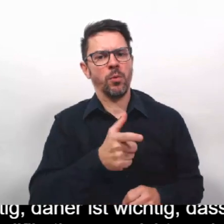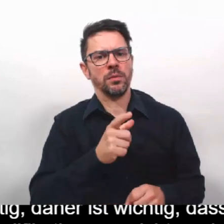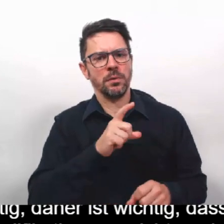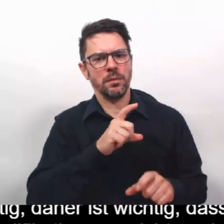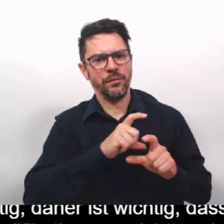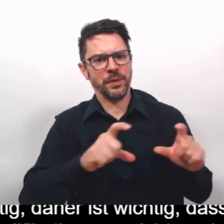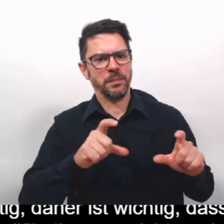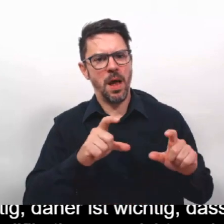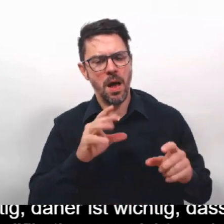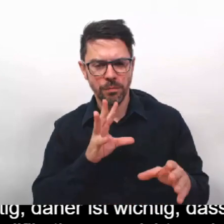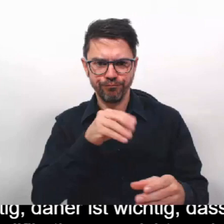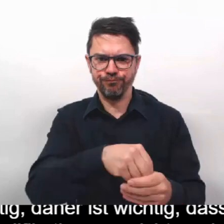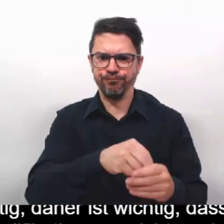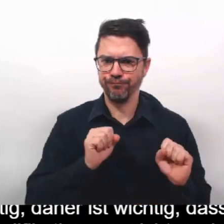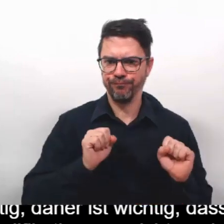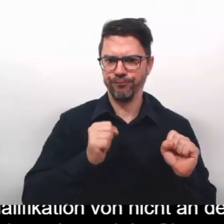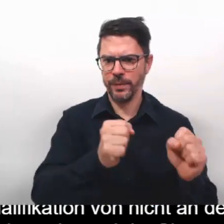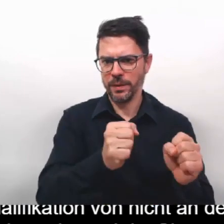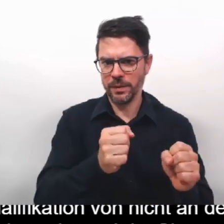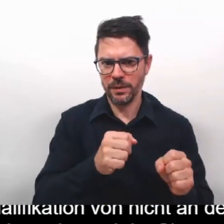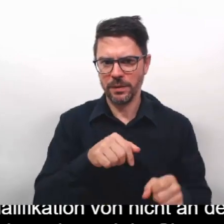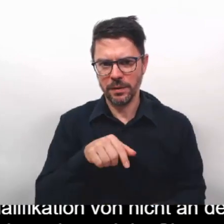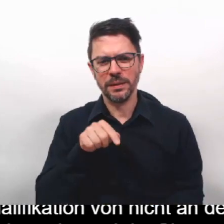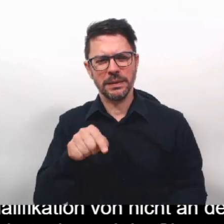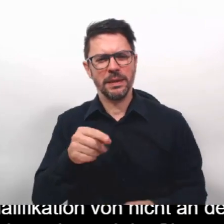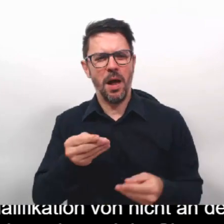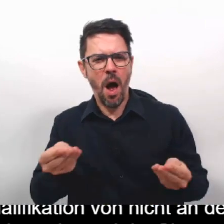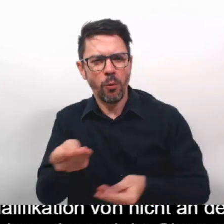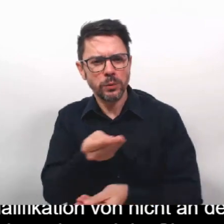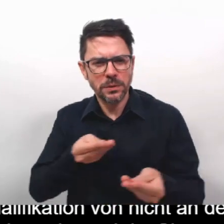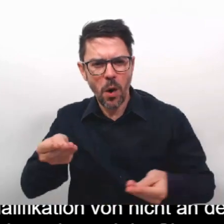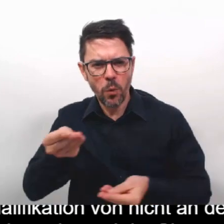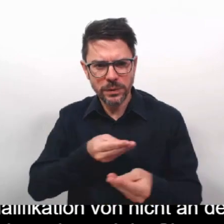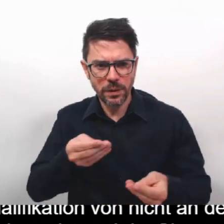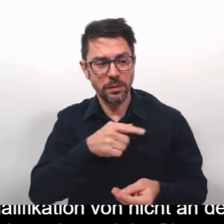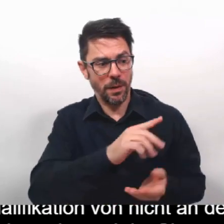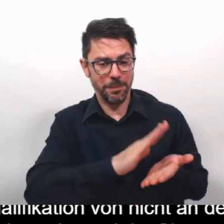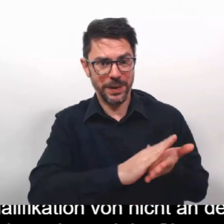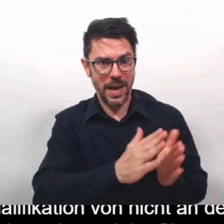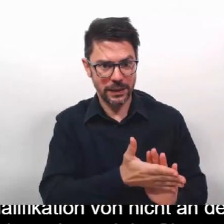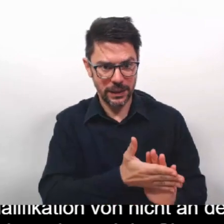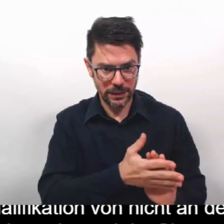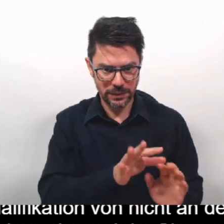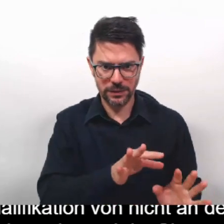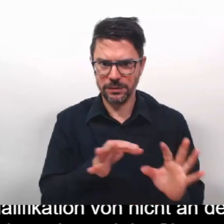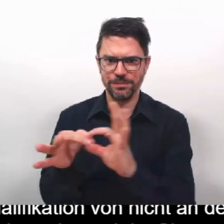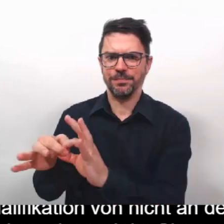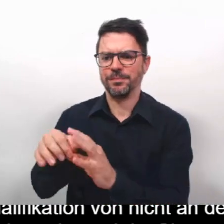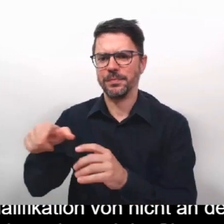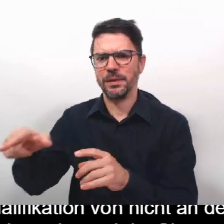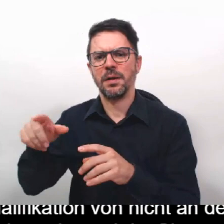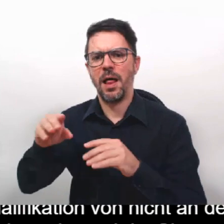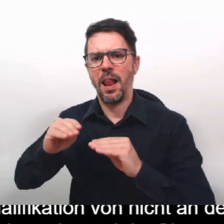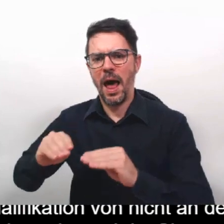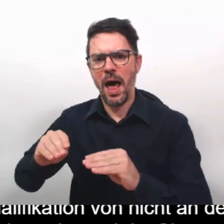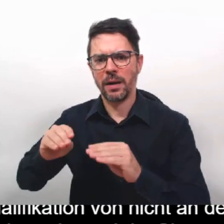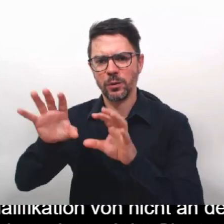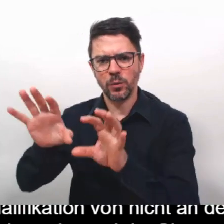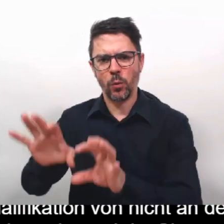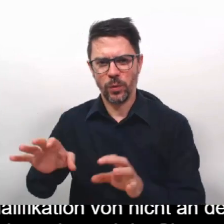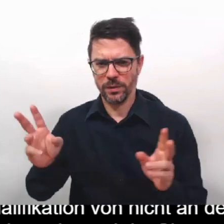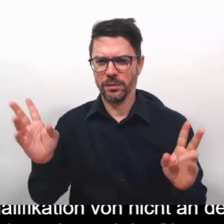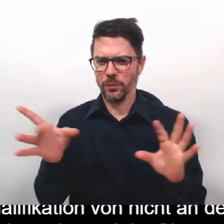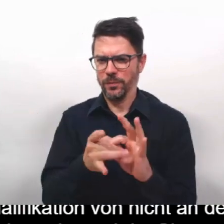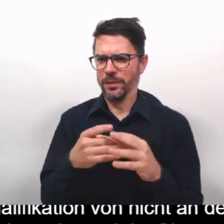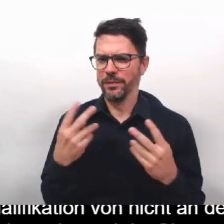Wissenschaften eigene Forschungsprofessuren, die wir einrichten werden, die kapazitätsneutral sind. Das heißt, Menschen, die jetzt dann mehr